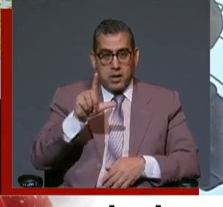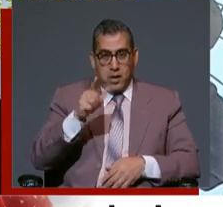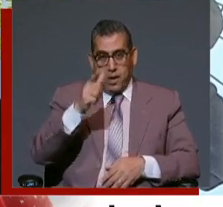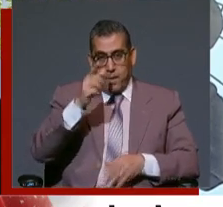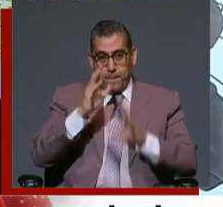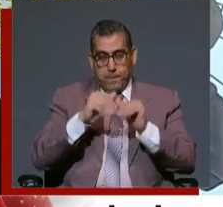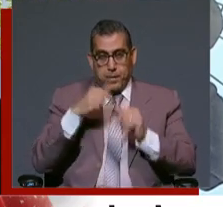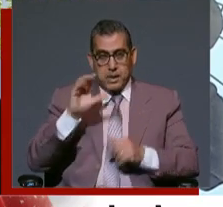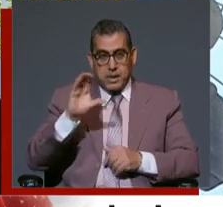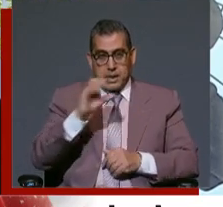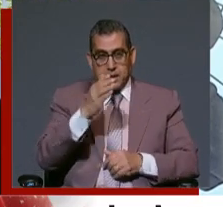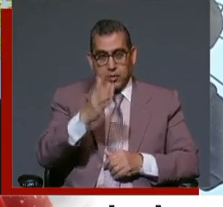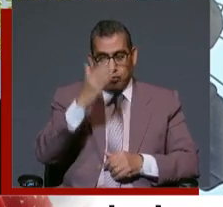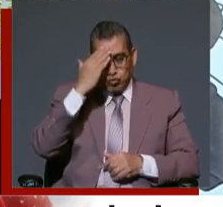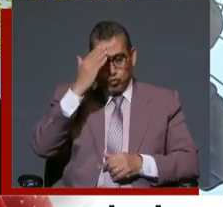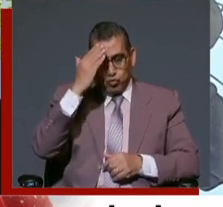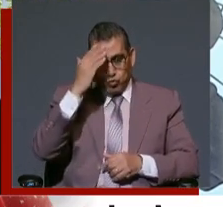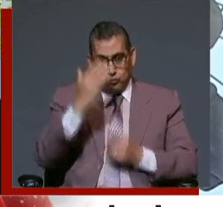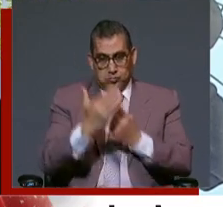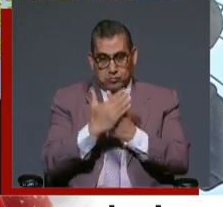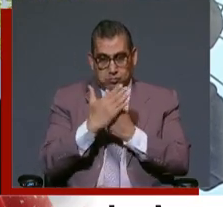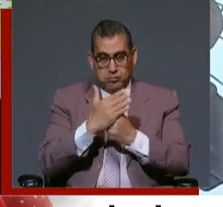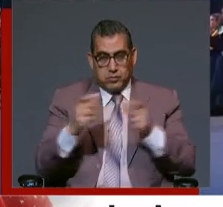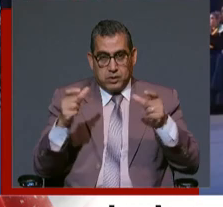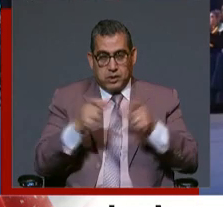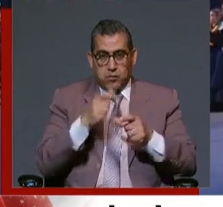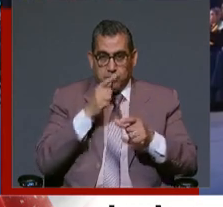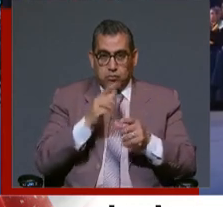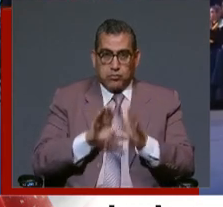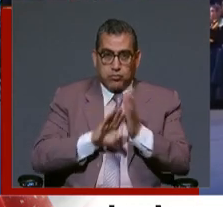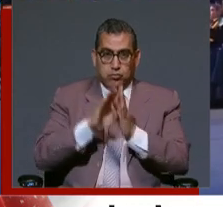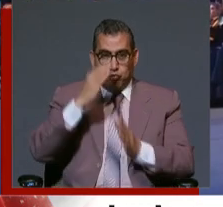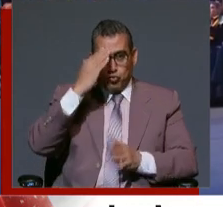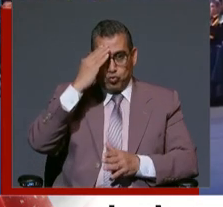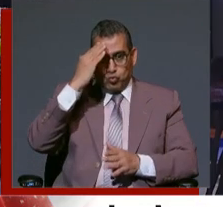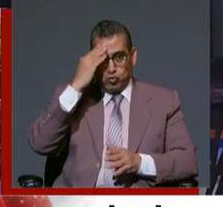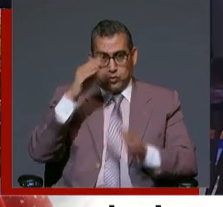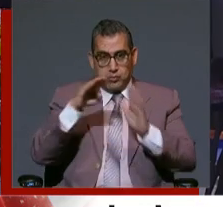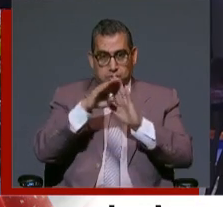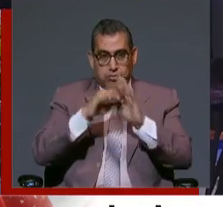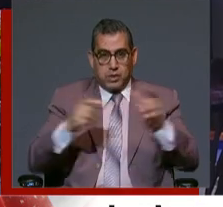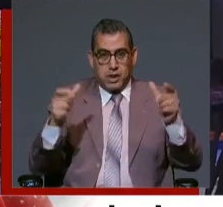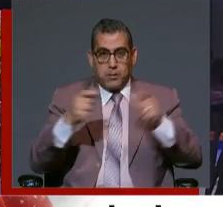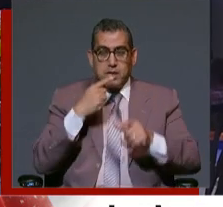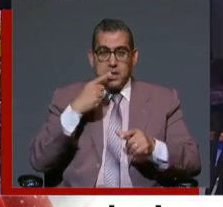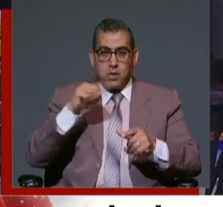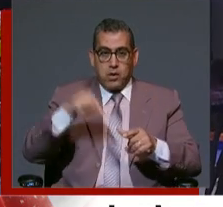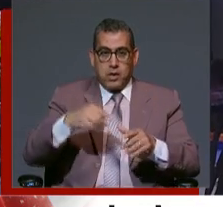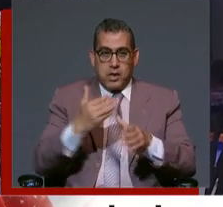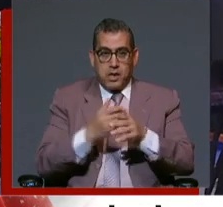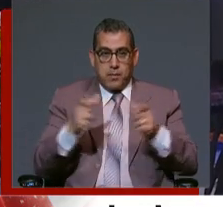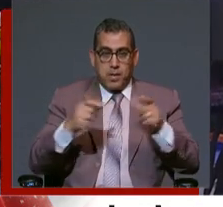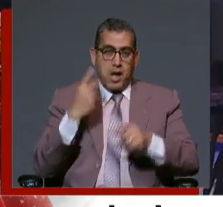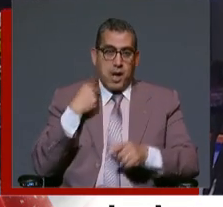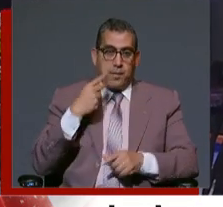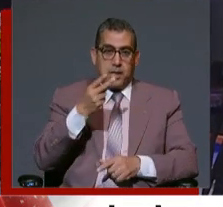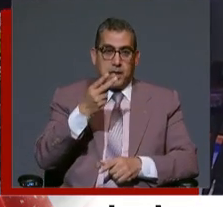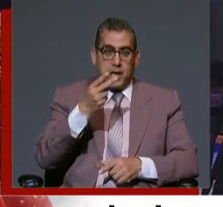مصر على دعمه الاستثنائي في تحضير اجتماعات السنوية